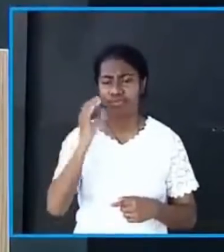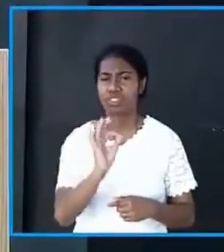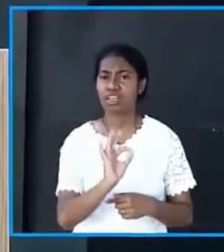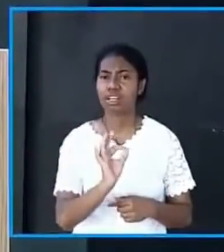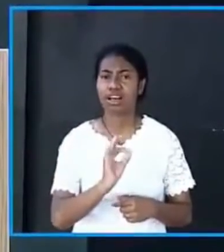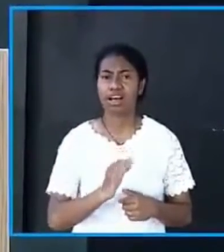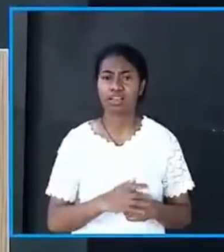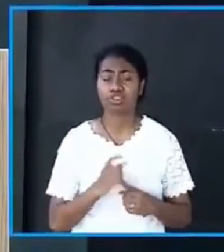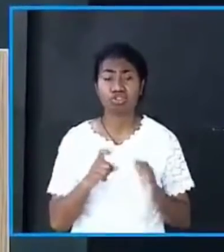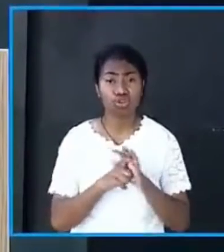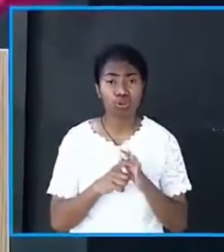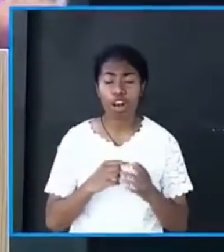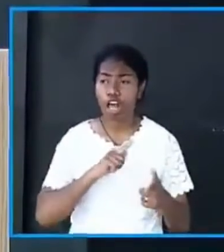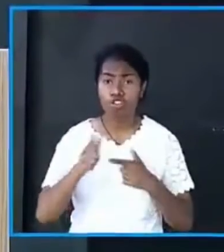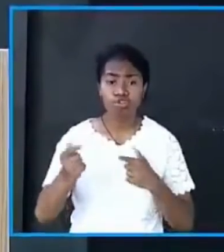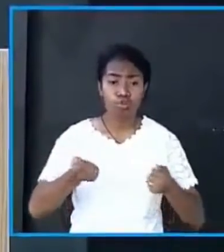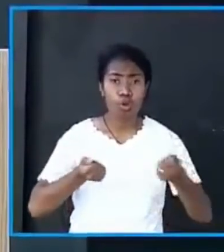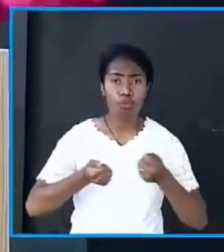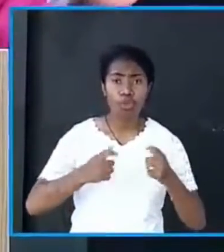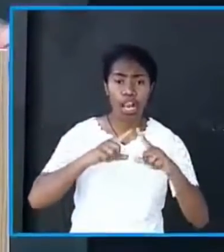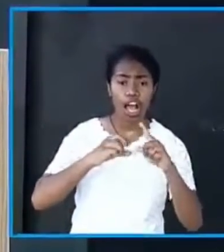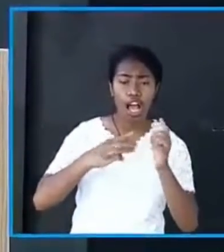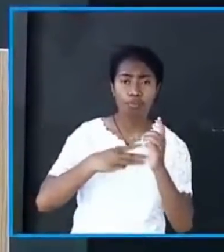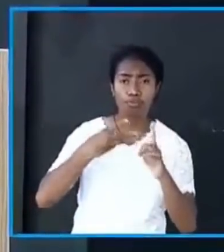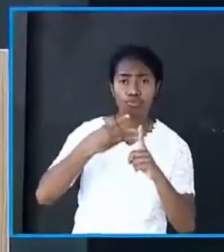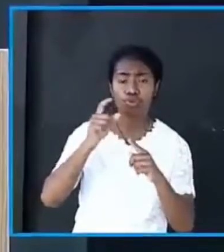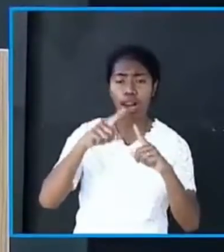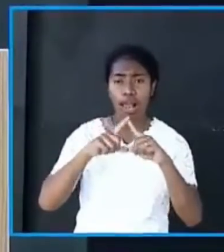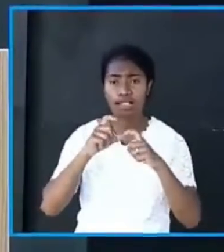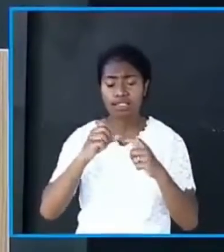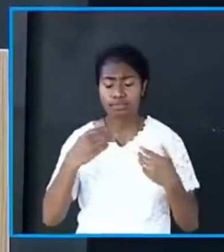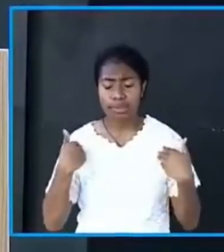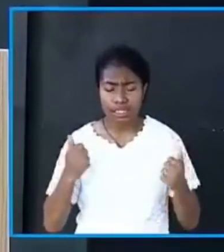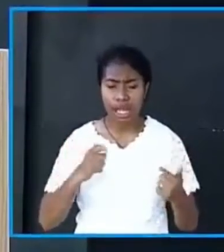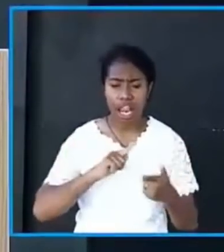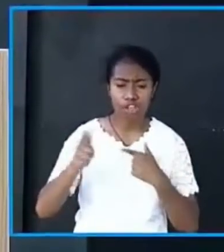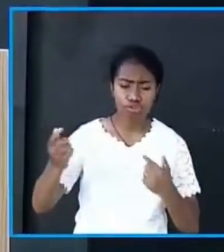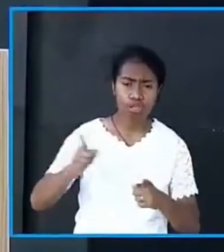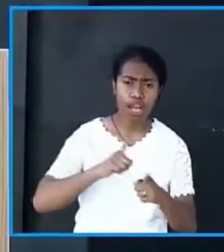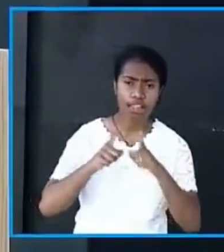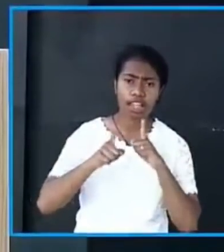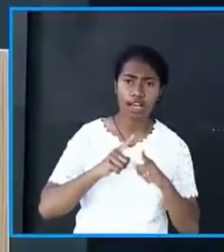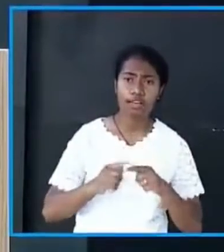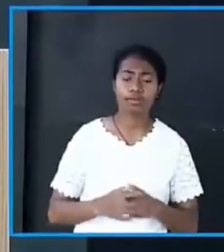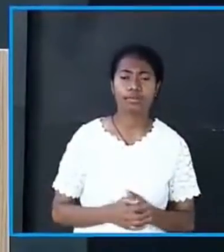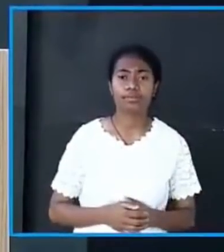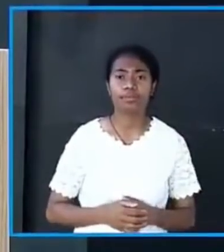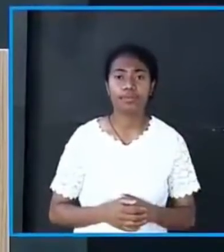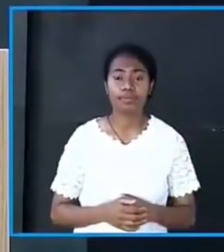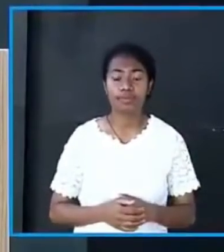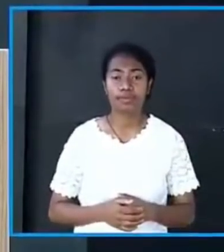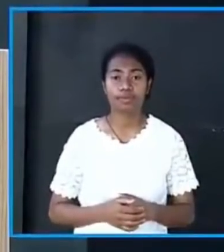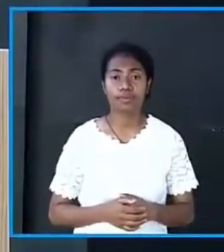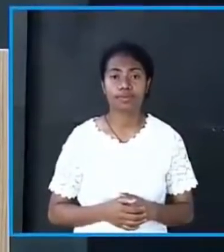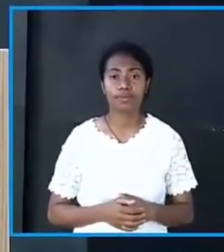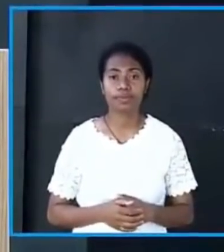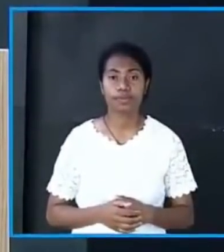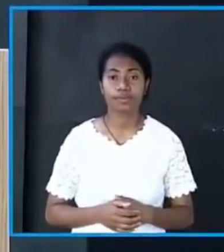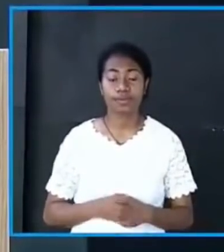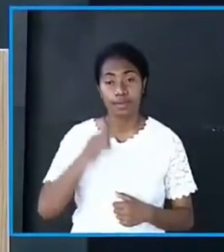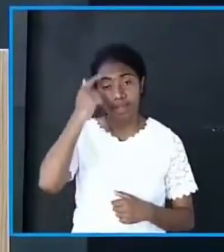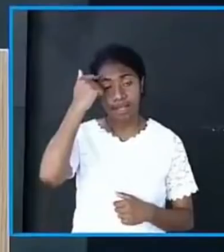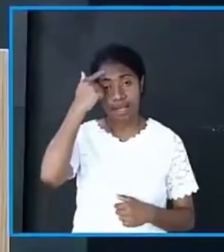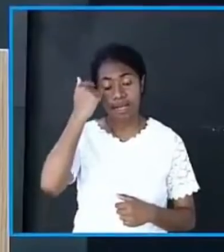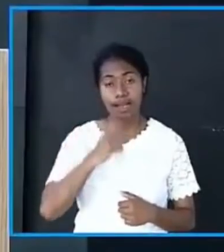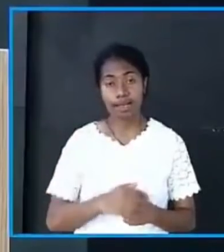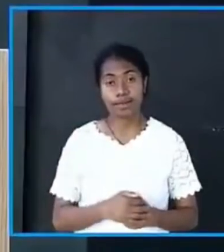ambulans bisa datang langsung bisa mendeteksi seluruh keberadaan kondisi korban bagaimana Hai nama